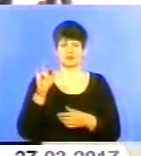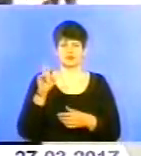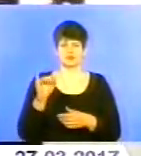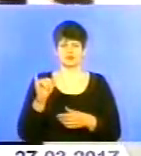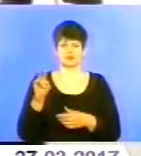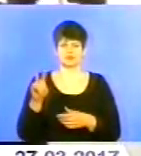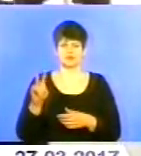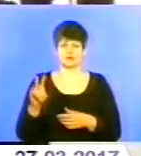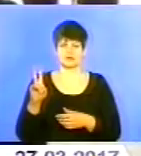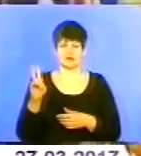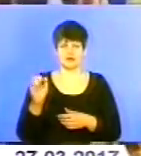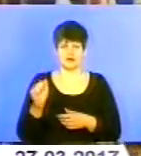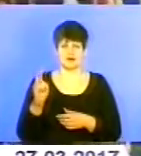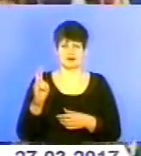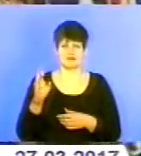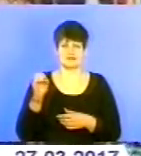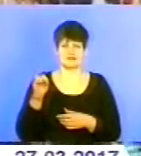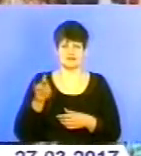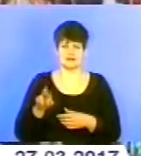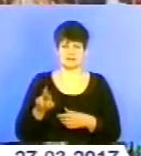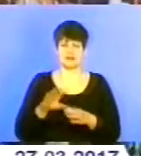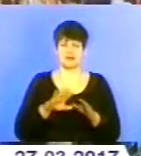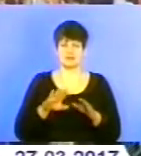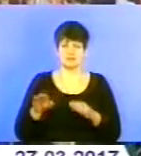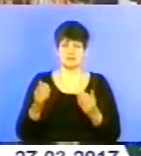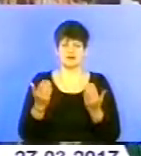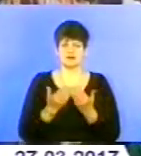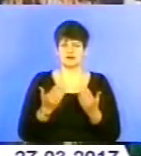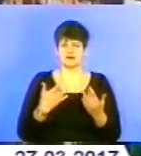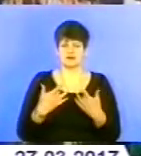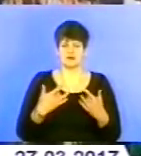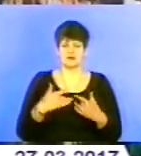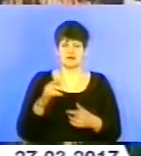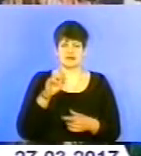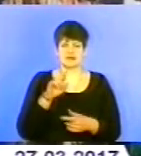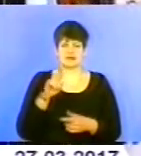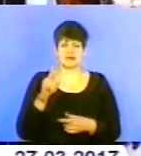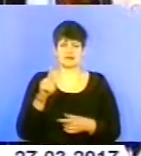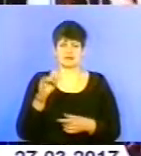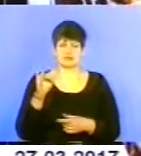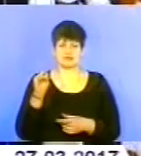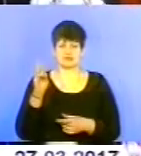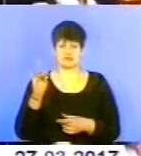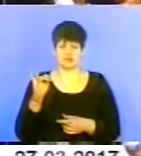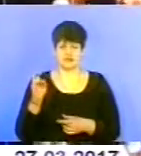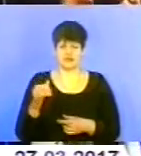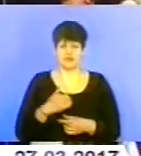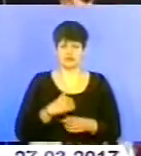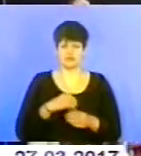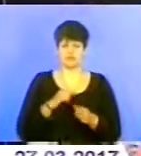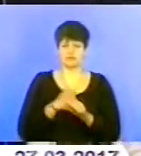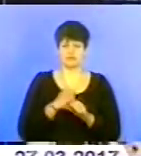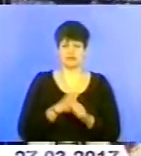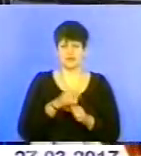я приходжу на Гуцулку Ксеню. Після драми «Язичники» у Тернопільському драмтеатрі планують поставити комедію «Сорочинський ярмарок».